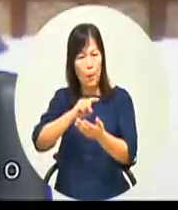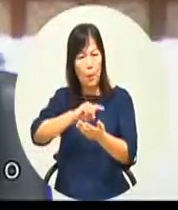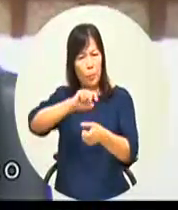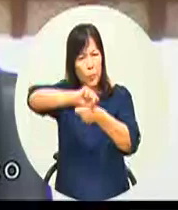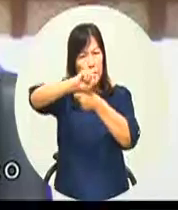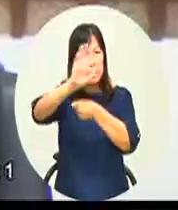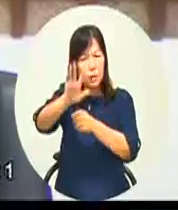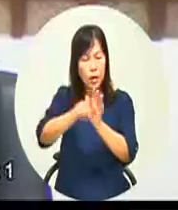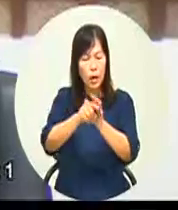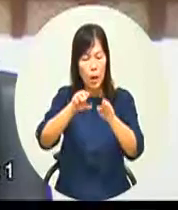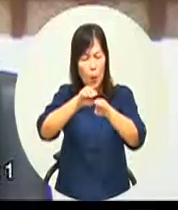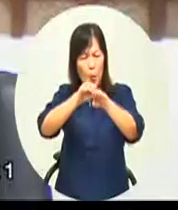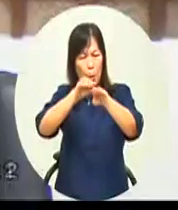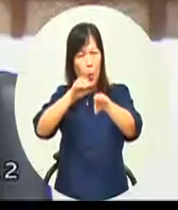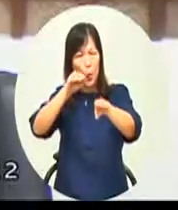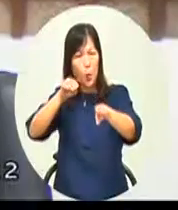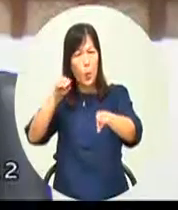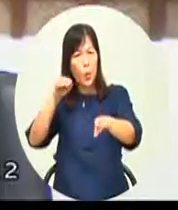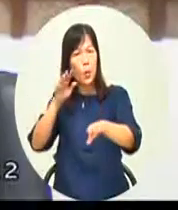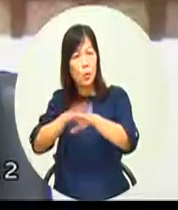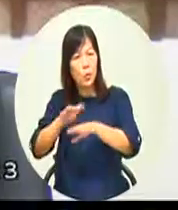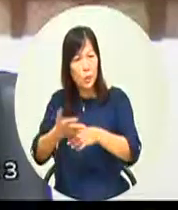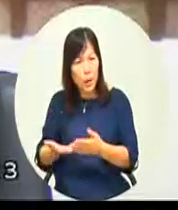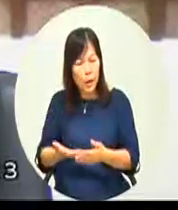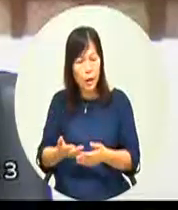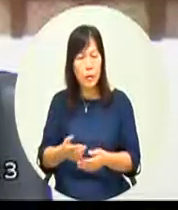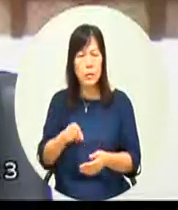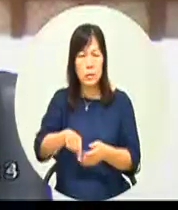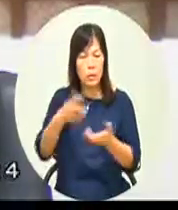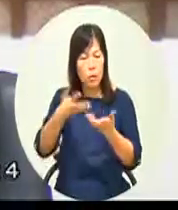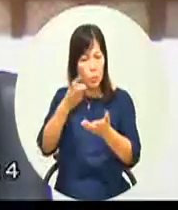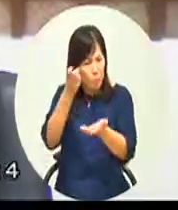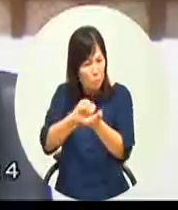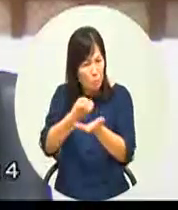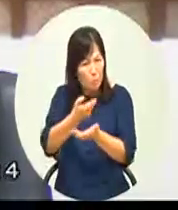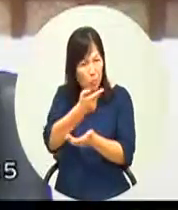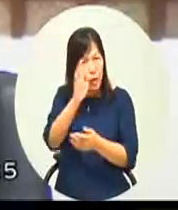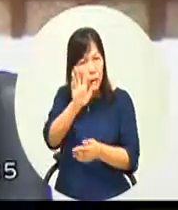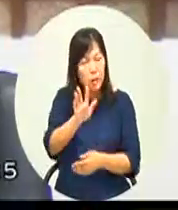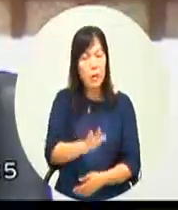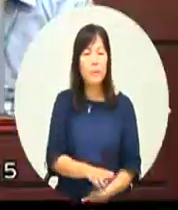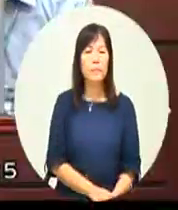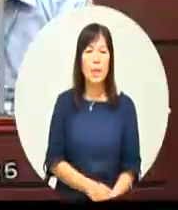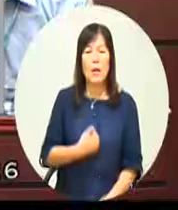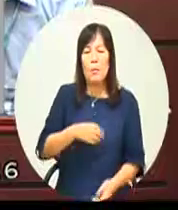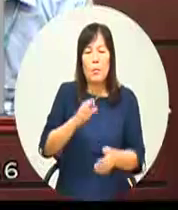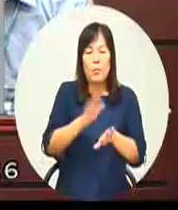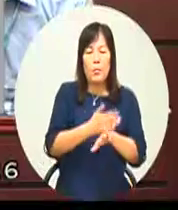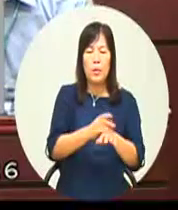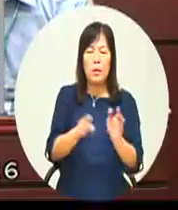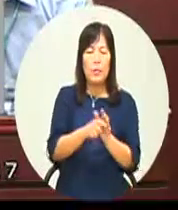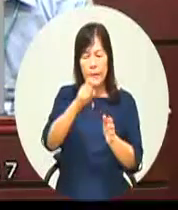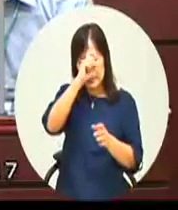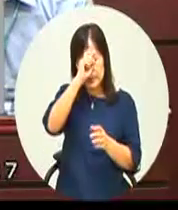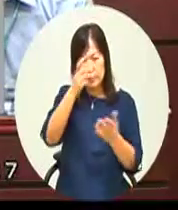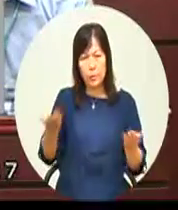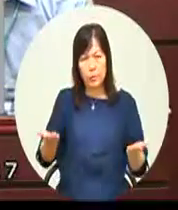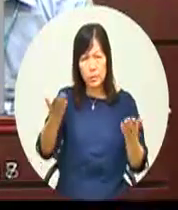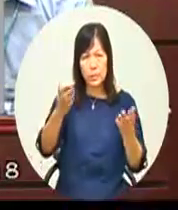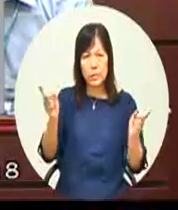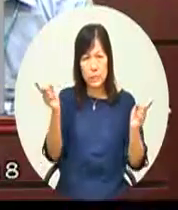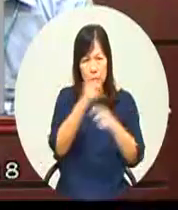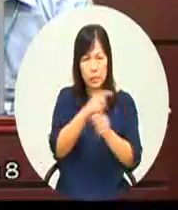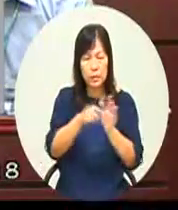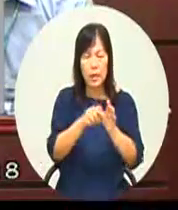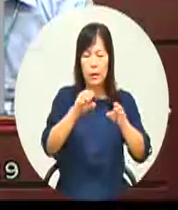后变成会塞车，是不是这样的问题会更严重？ 应该不 会这样。 就是我们希望的是取代这个车